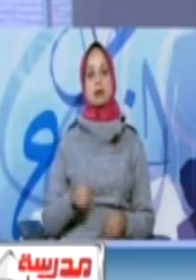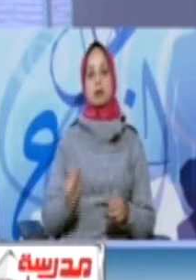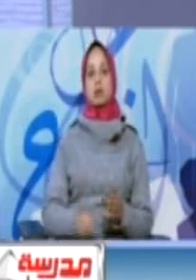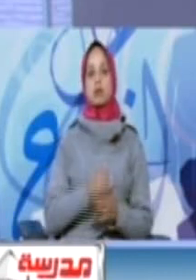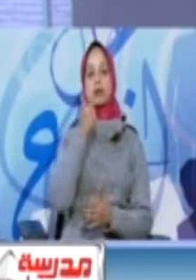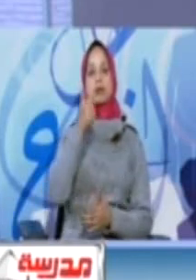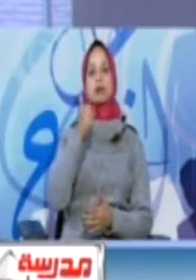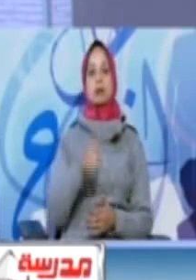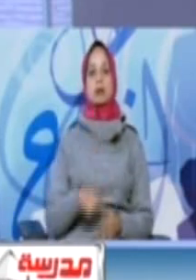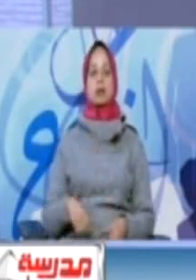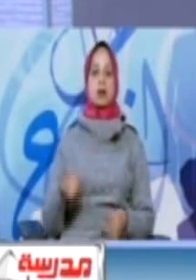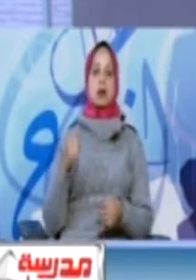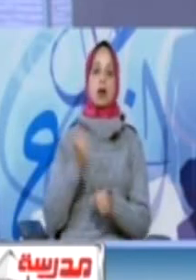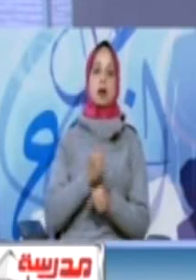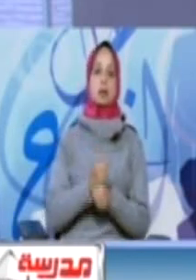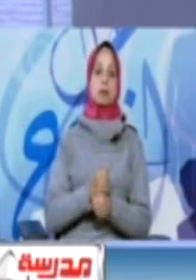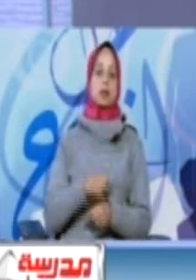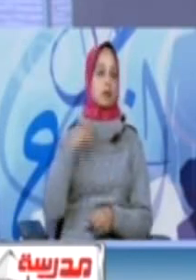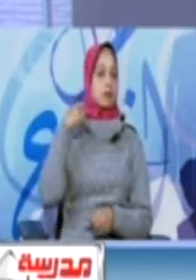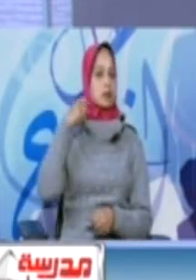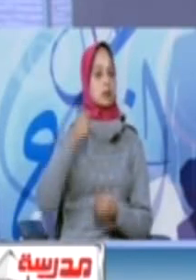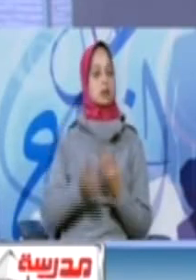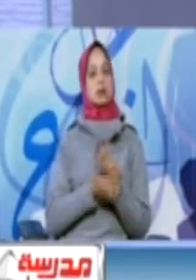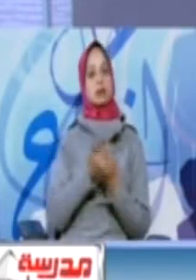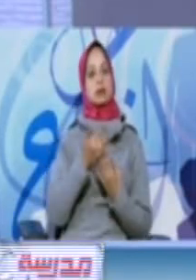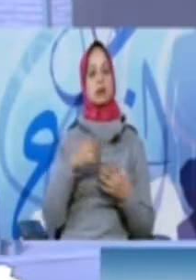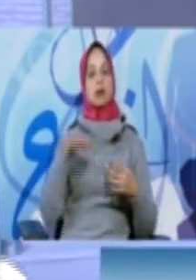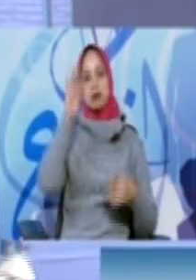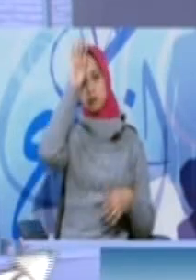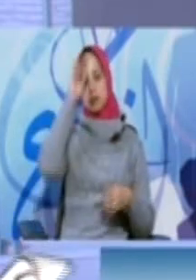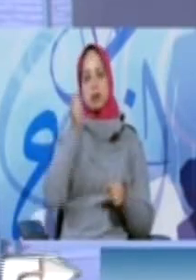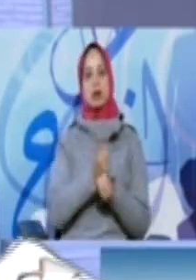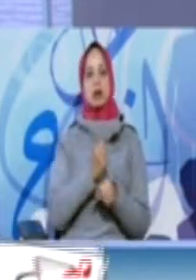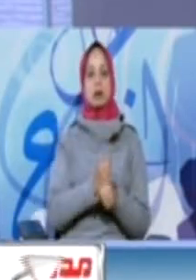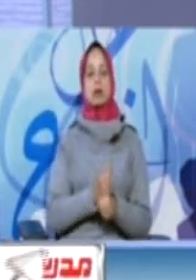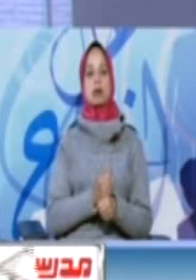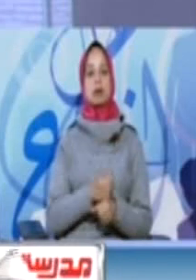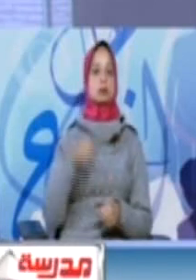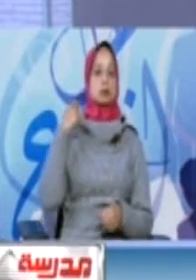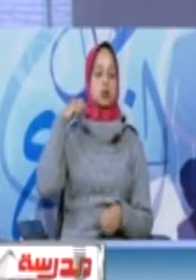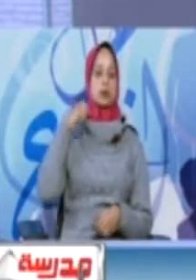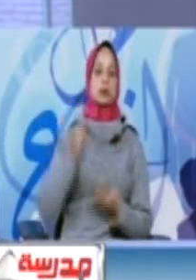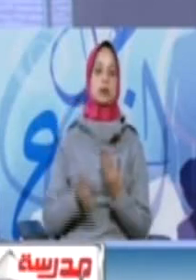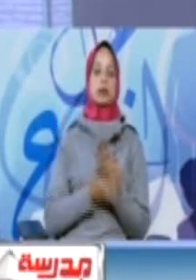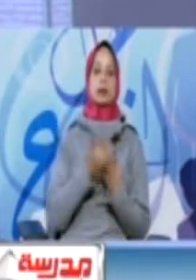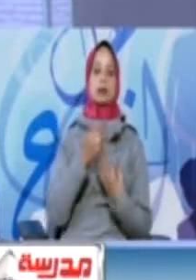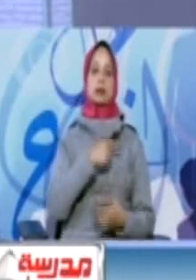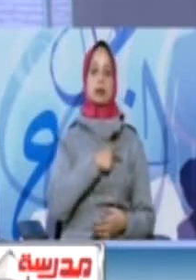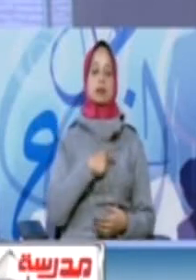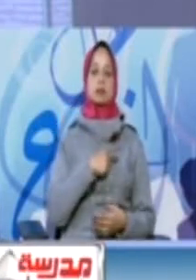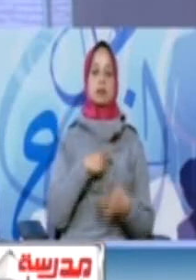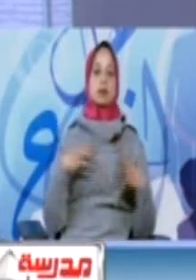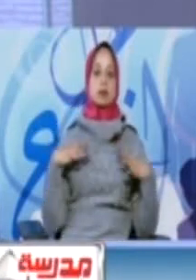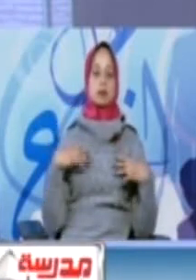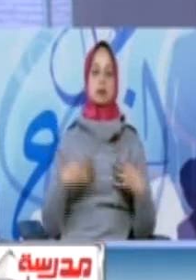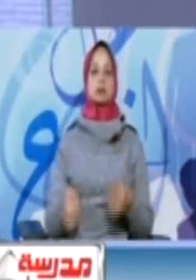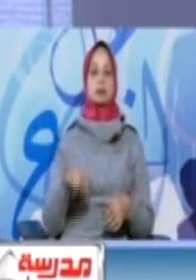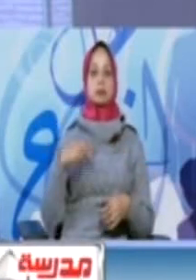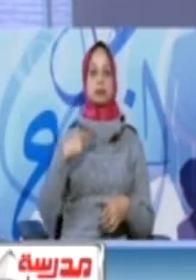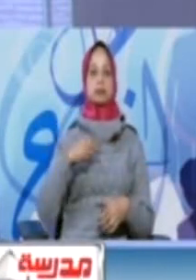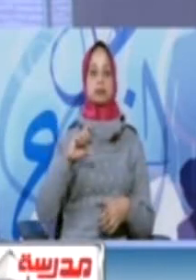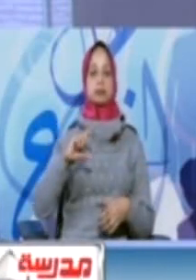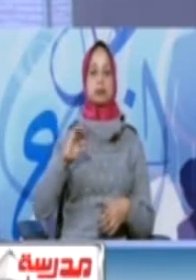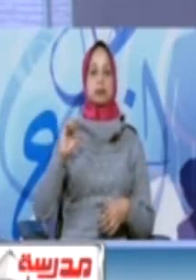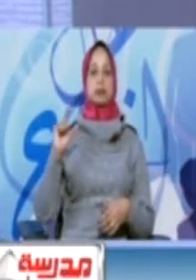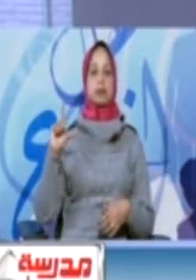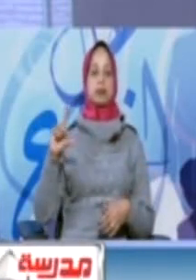الوزاره. وقام الملك بتاليف وزاره برئاسه عدلي يكن وسموها وزاره ائتلافيه مكونه